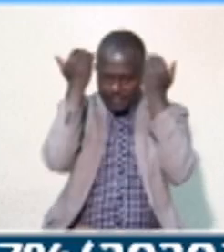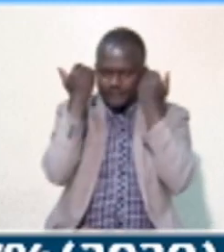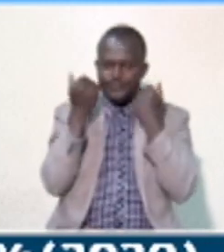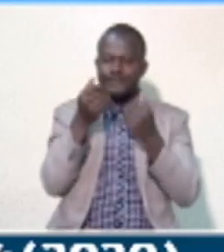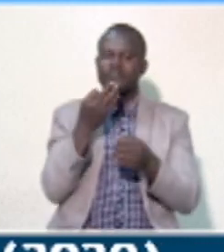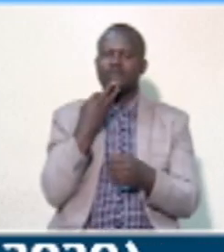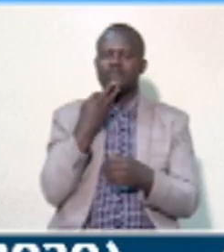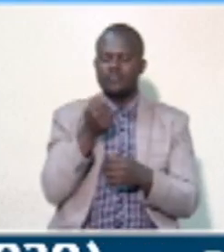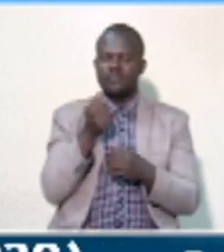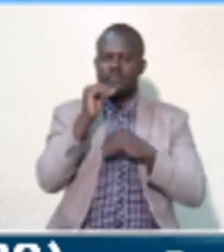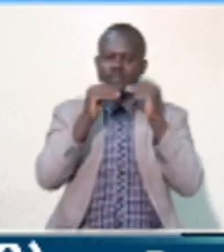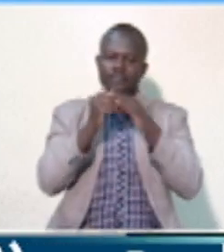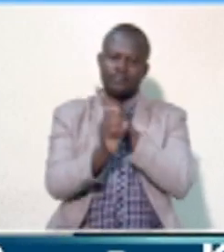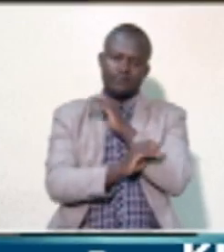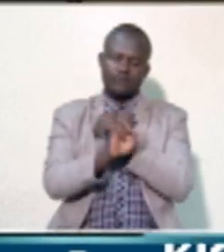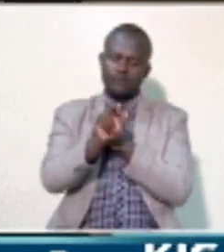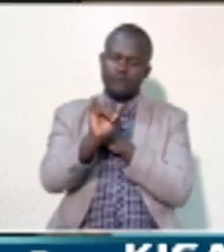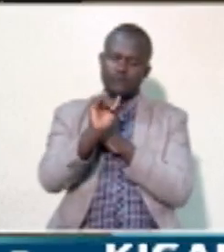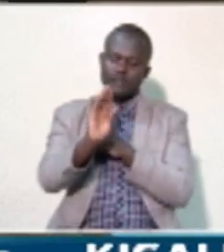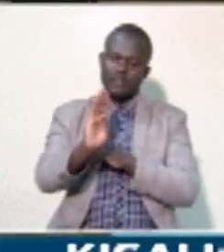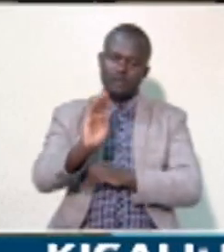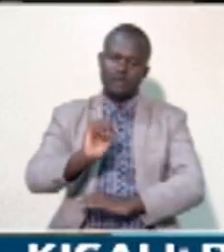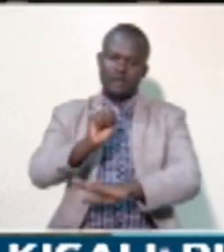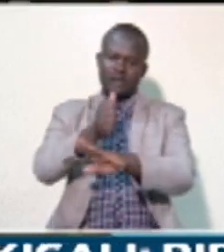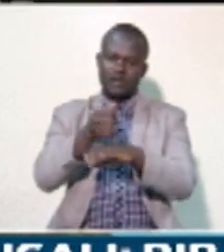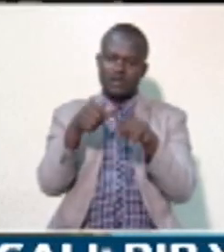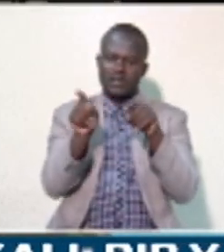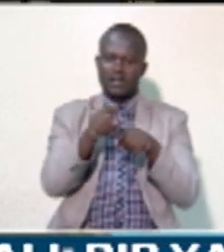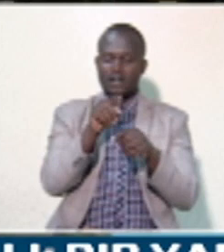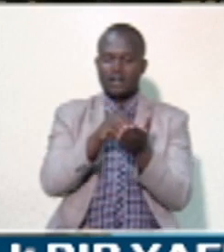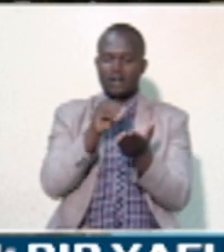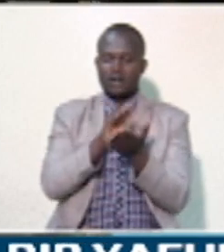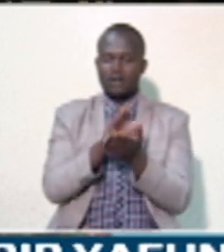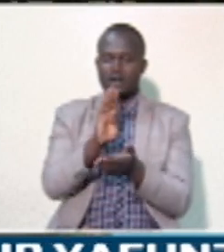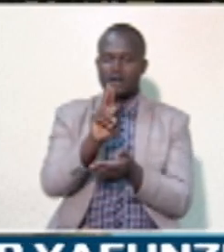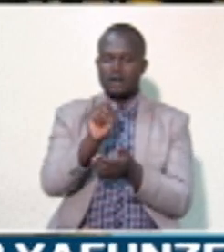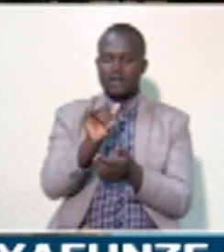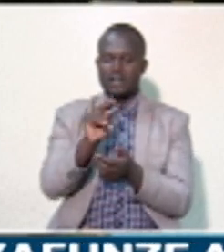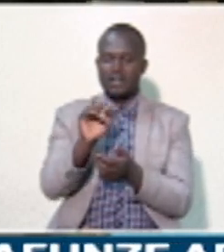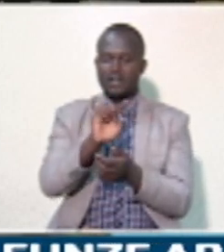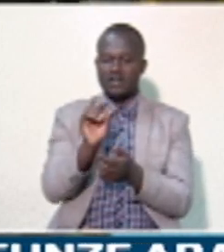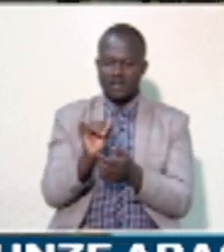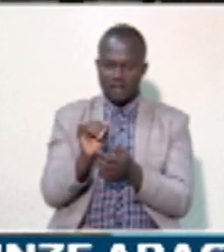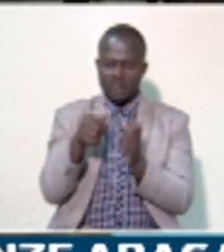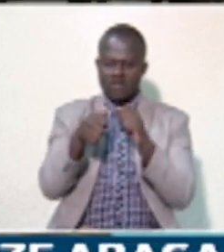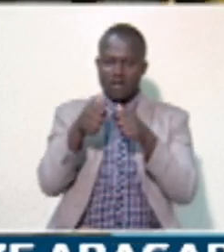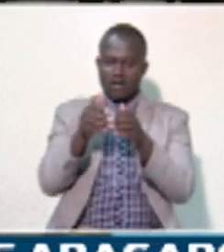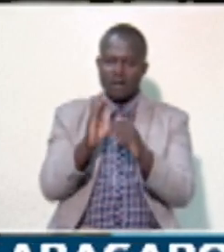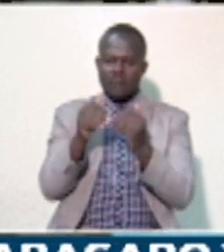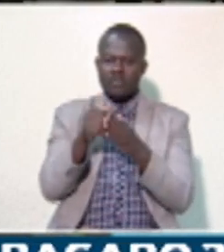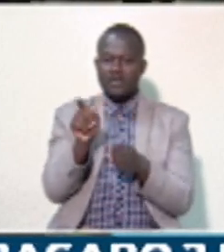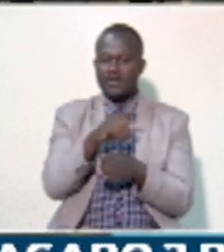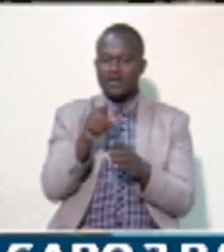Kuri uyu wa gatatu urwego rw'igihugu rw'ubugenzacyaha RIB rwashyirije ubushinjacyaha dosiye ya Munyenyezi Beatrice. Uyu akurikiranyweho ibyaha